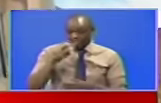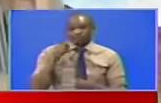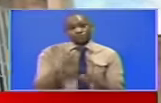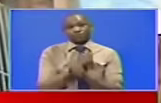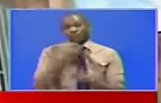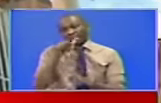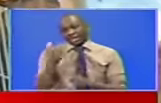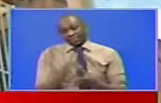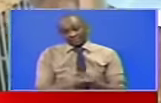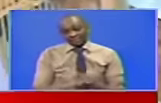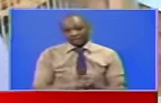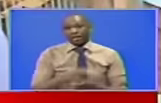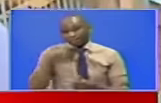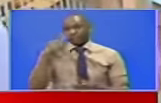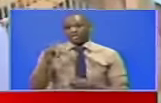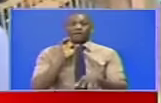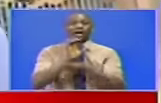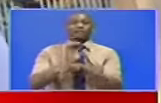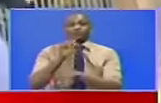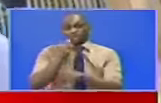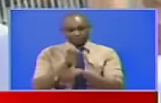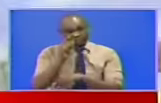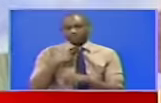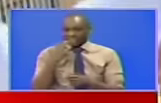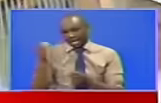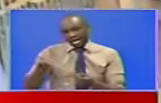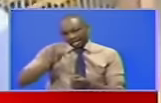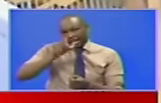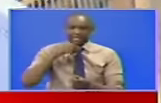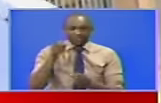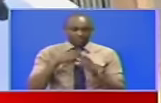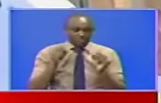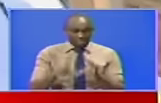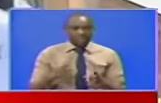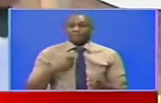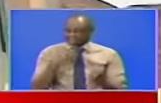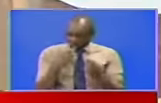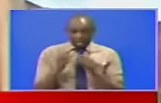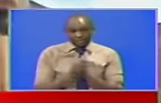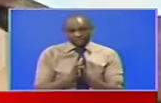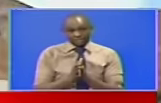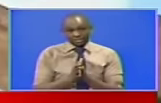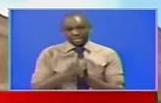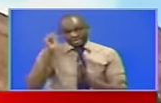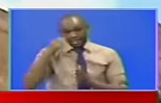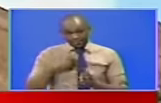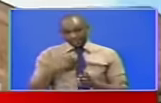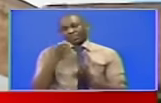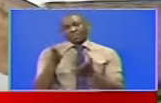hiyo. Nasema nimetukana. I love me na kwa nafunzwa juu ya Mkenye na Mkenye,